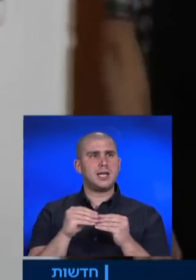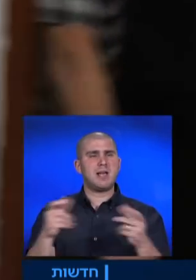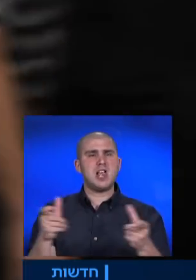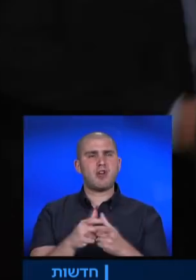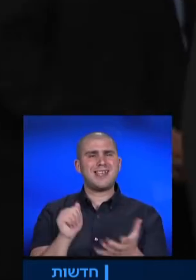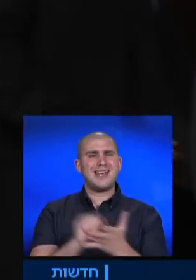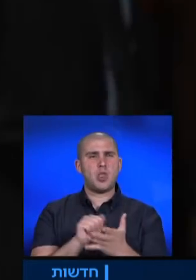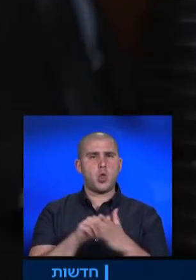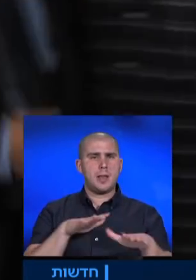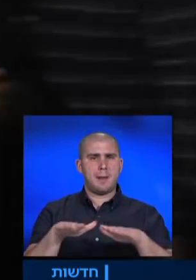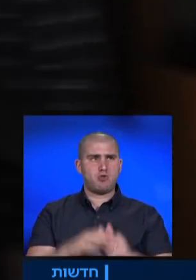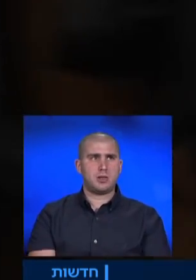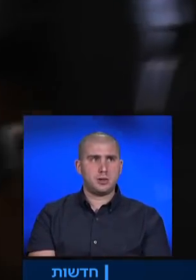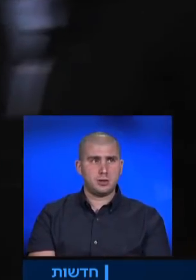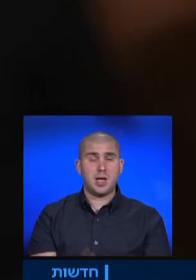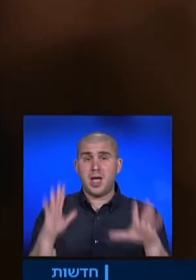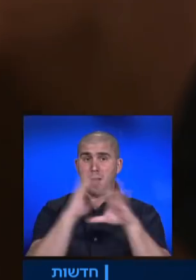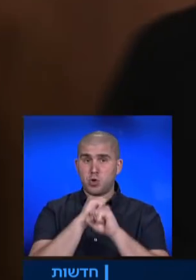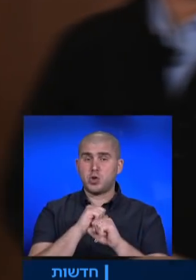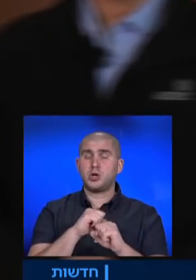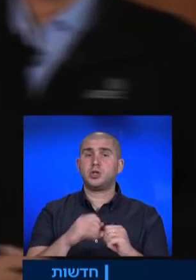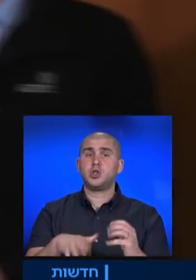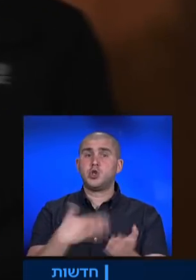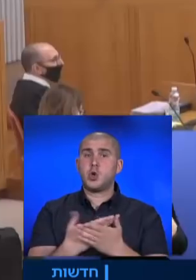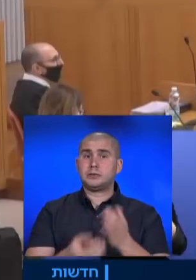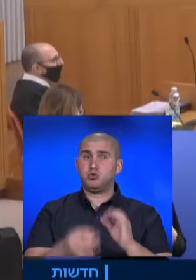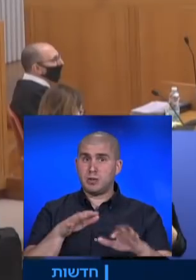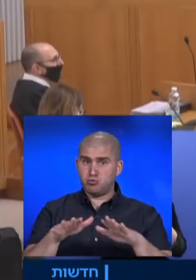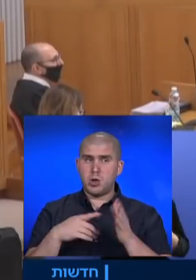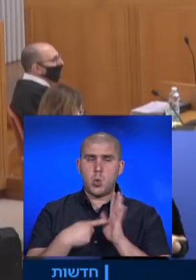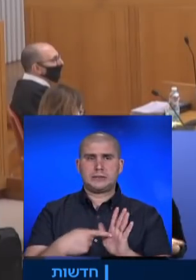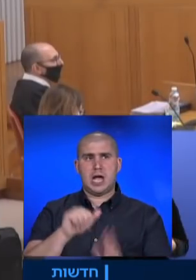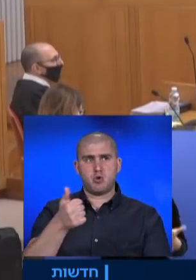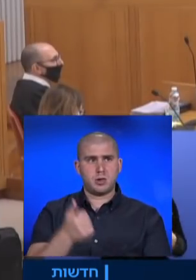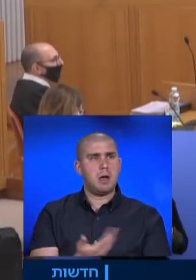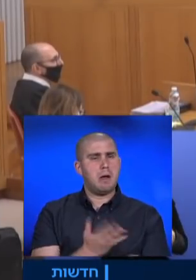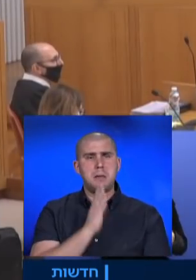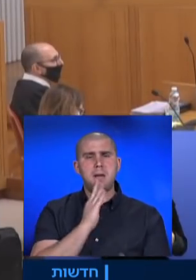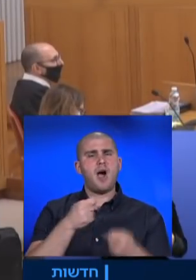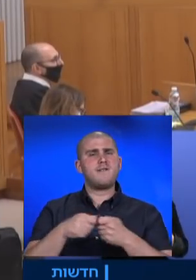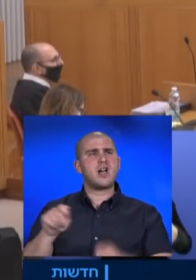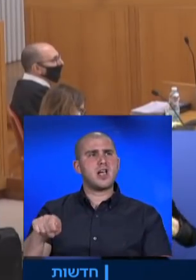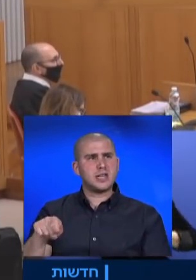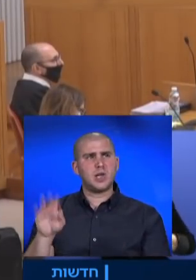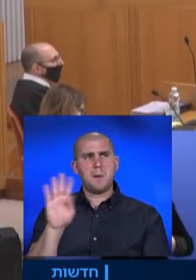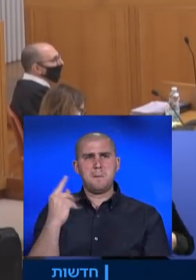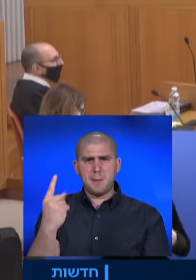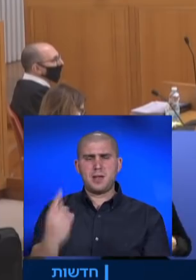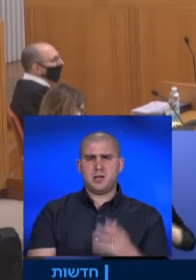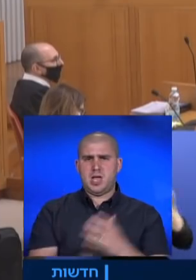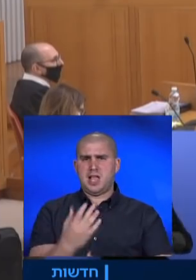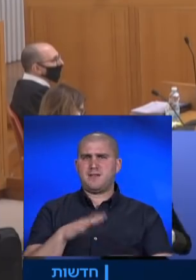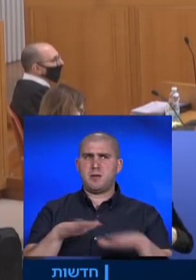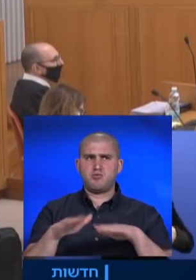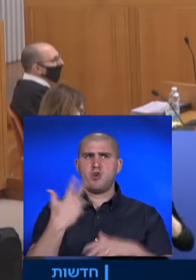הממשלתית. עמדתו של היועץ המשפטי לממשלה הוצגה ראשונה. אין מניעה שחבר הכנסת נתניהו ירכיב את הממשלה ה-35